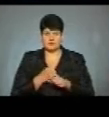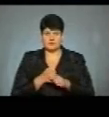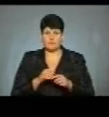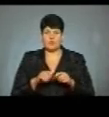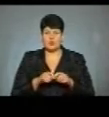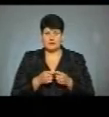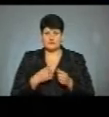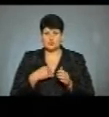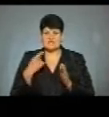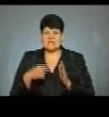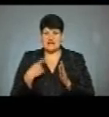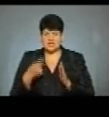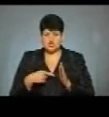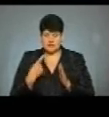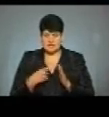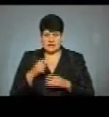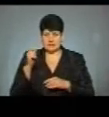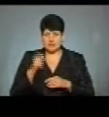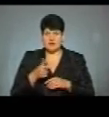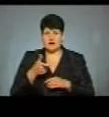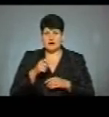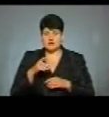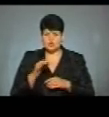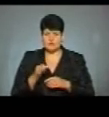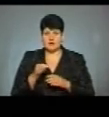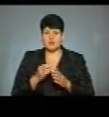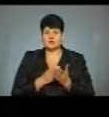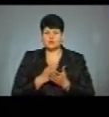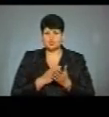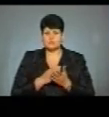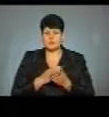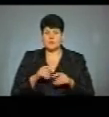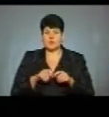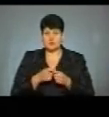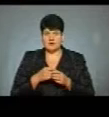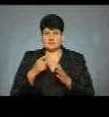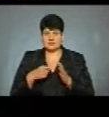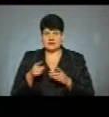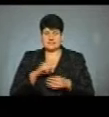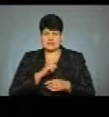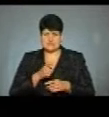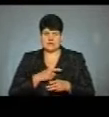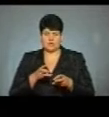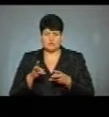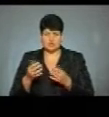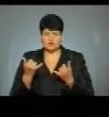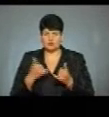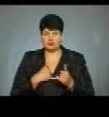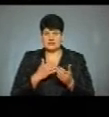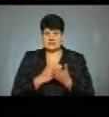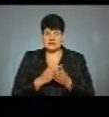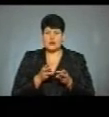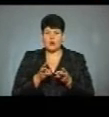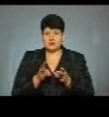Поламався у нас лічильник. Приїхала газова служба, поламався лічильник на цей потужніший котел. Сьогодні у нас є малий котел, він